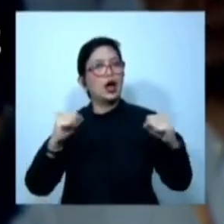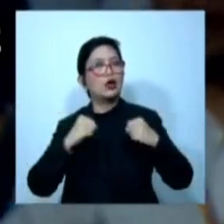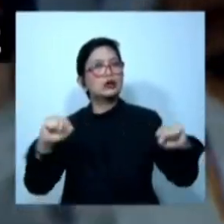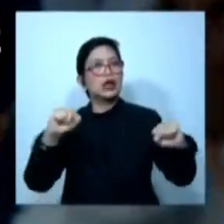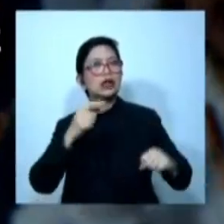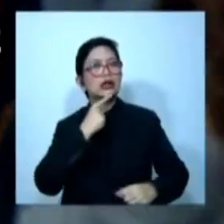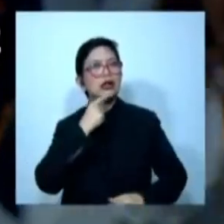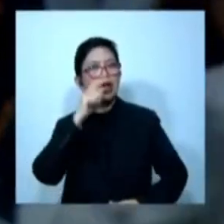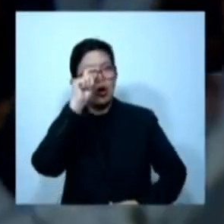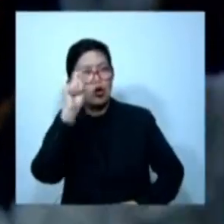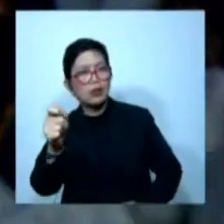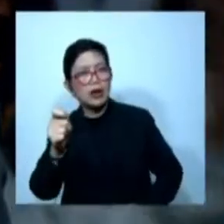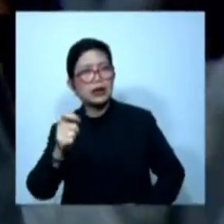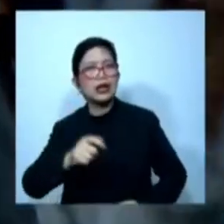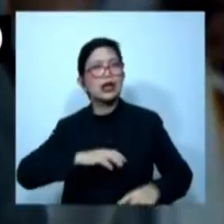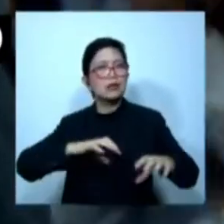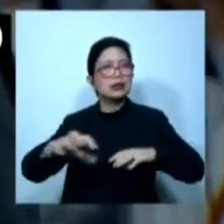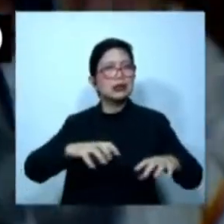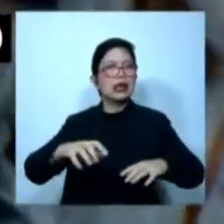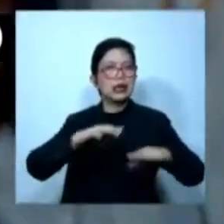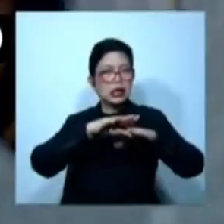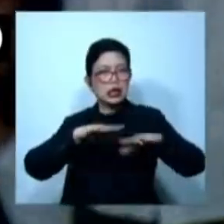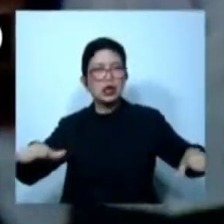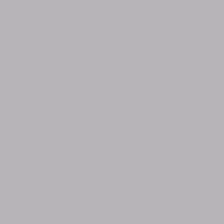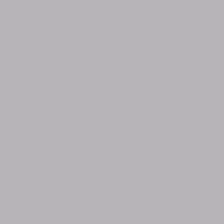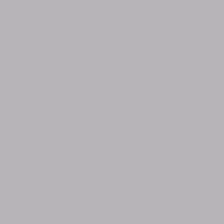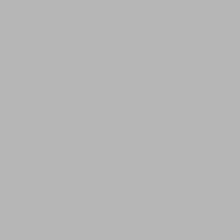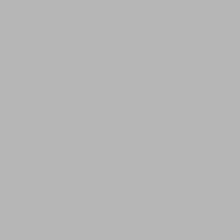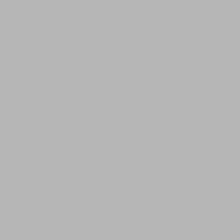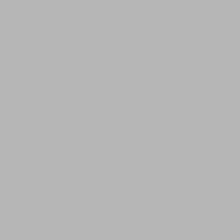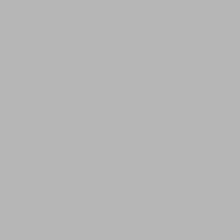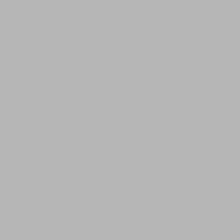kehormatan untuk menjalankan kedaulatan rakyat. Baik.